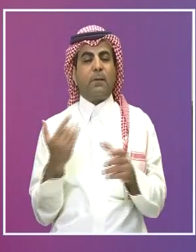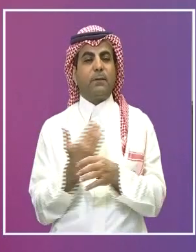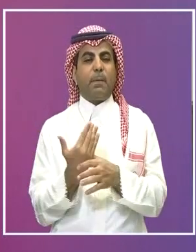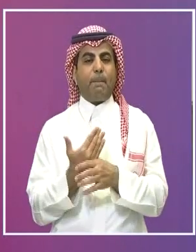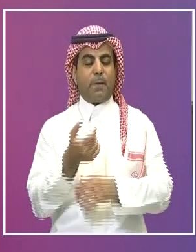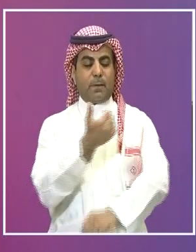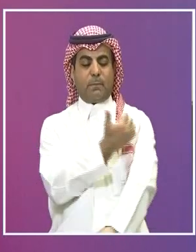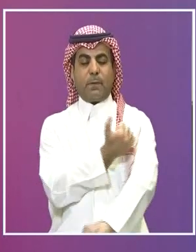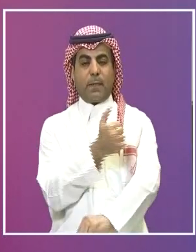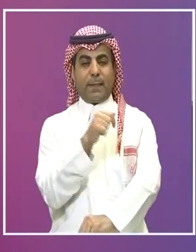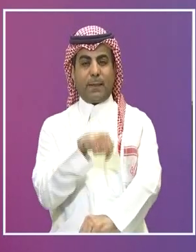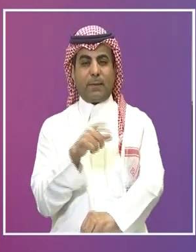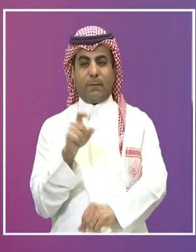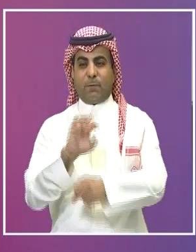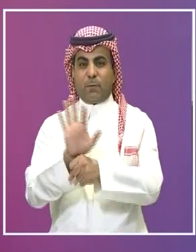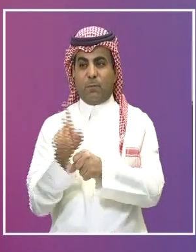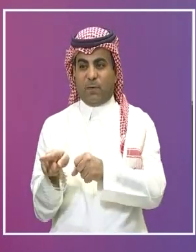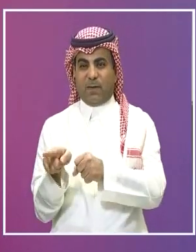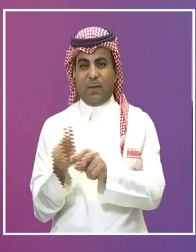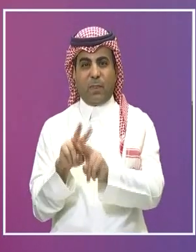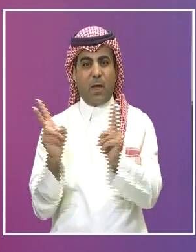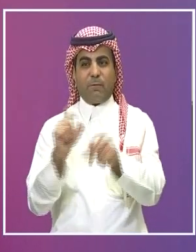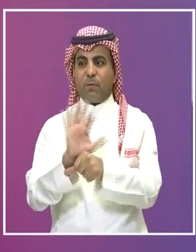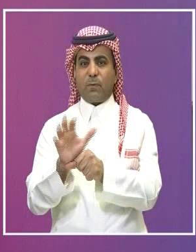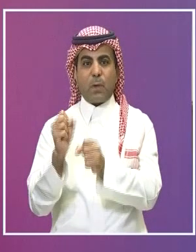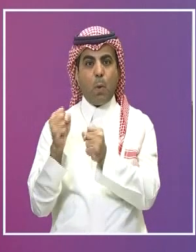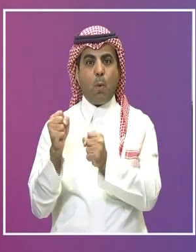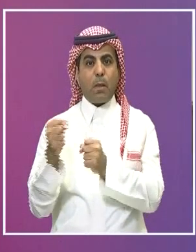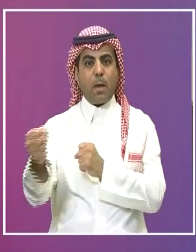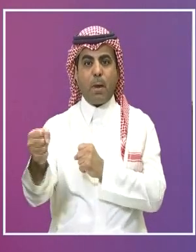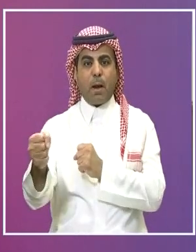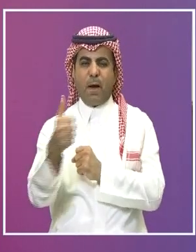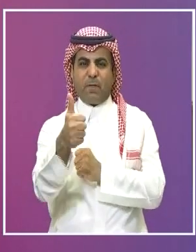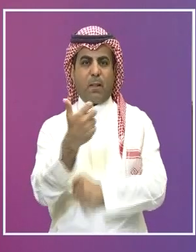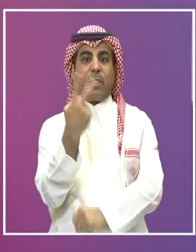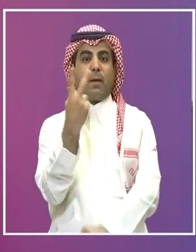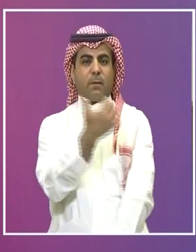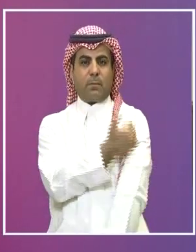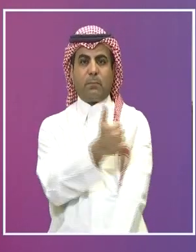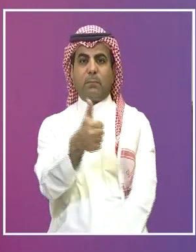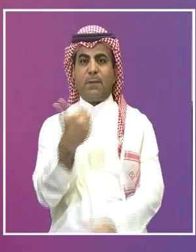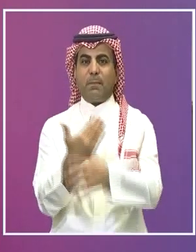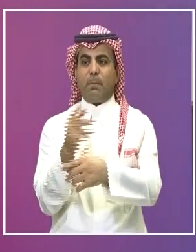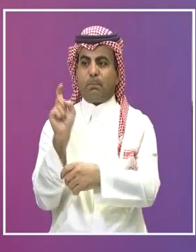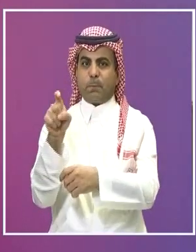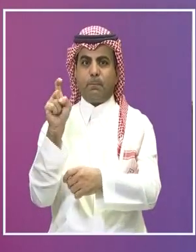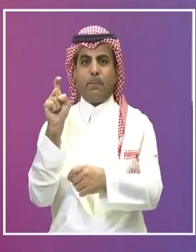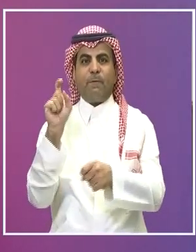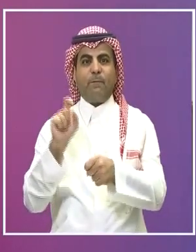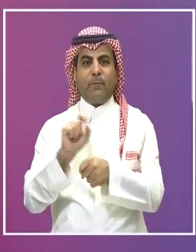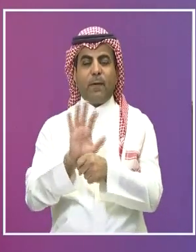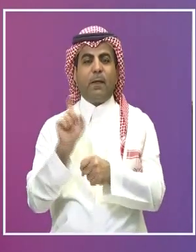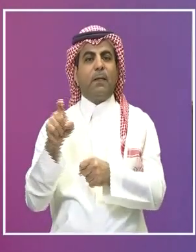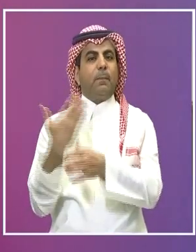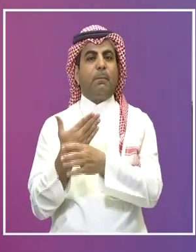هذا الفيروس، خاصة في ظل وجود التحورات والتحور دلتا بشكل أخص. هي أيضا هامة لتحقيق المناعة المجتمعية. هذه